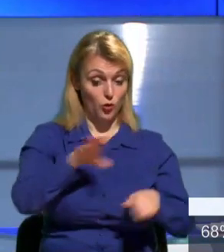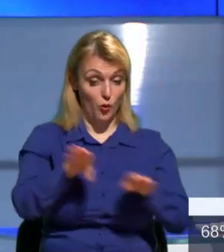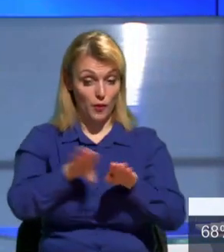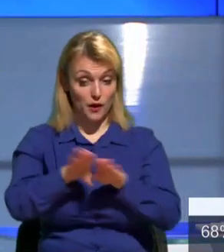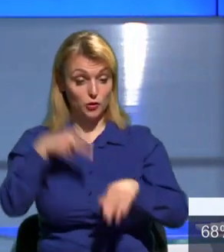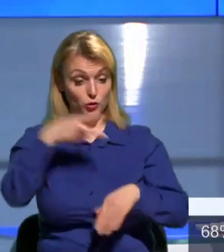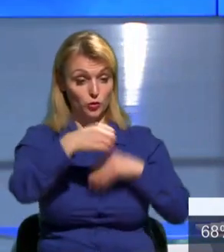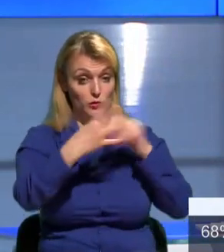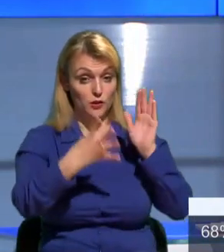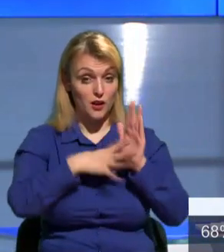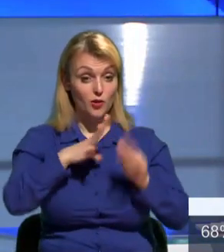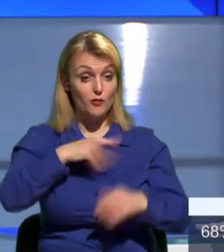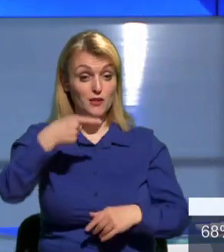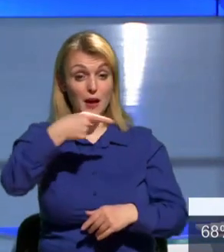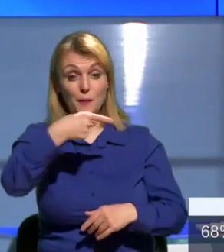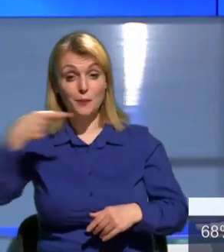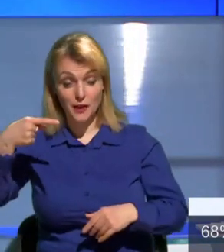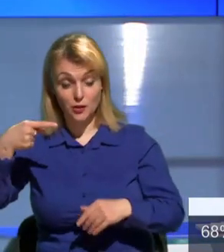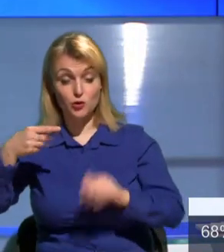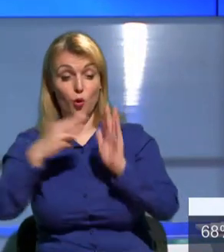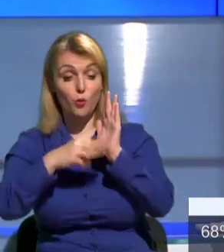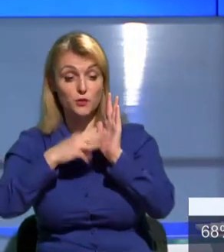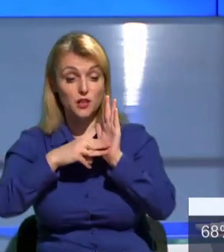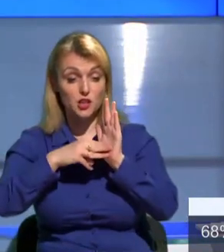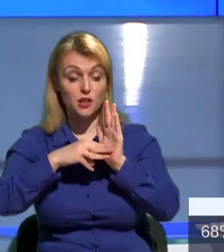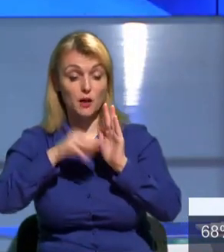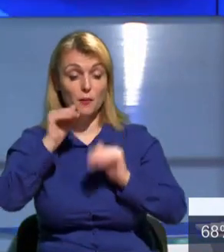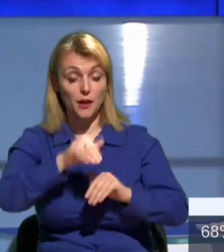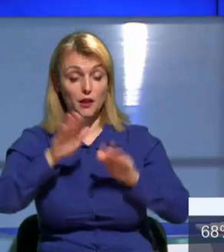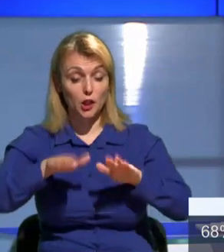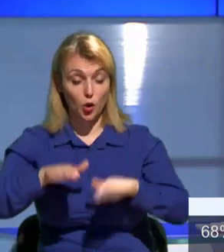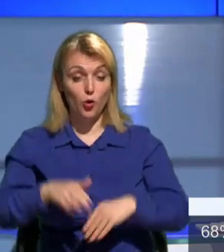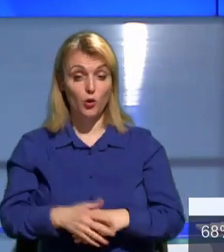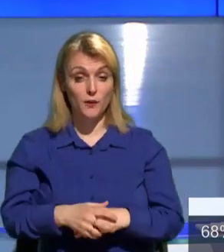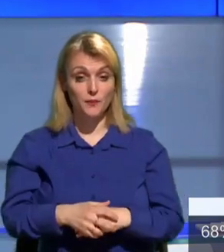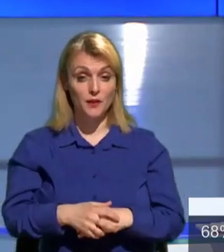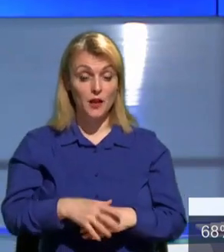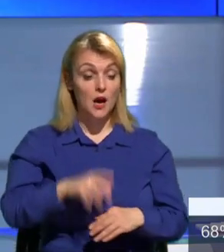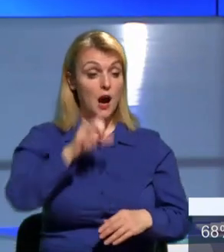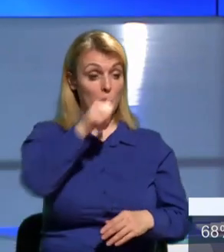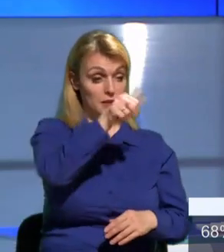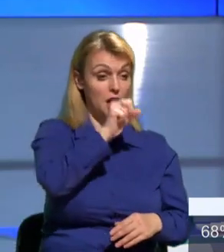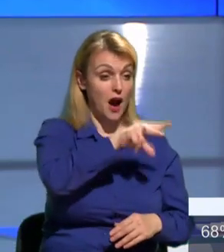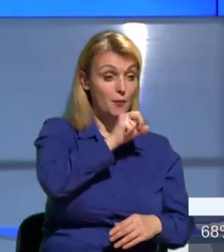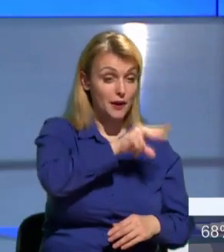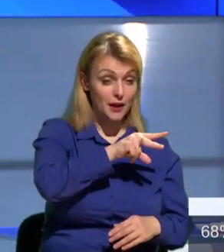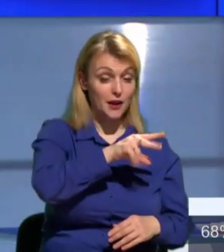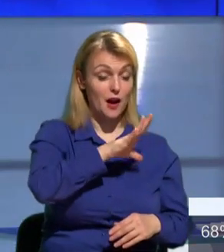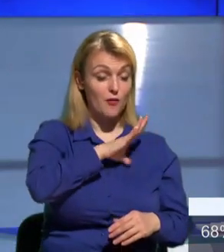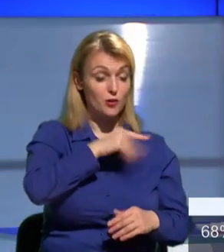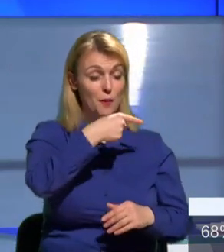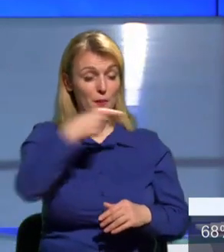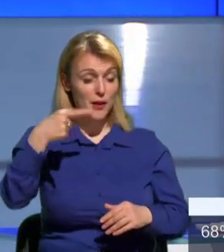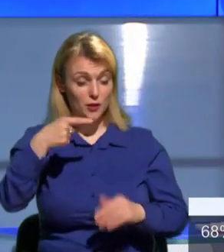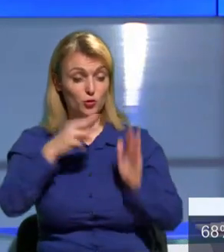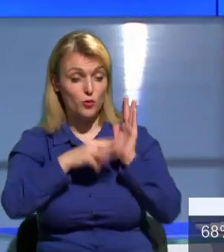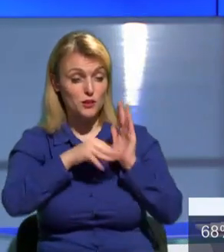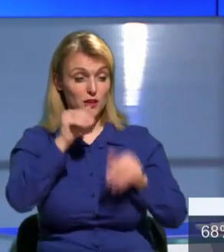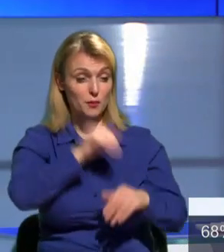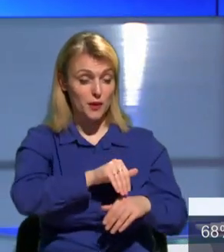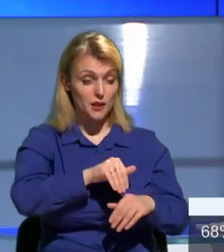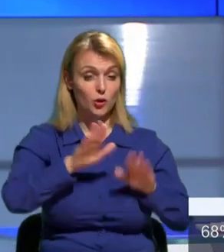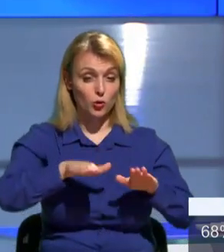la minus 80.000 de locuri de muncă, pentru că în luna aprilie, scuzați, în aprilie a scăzut economia, eram minus 80.000 de locuri de muncă față